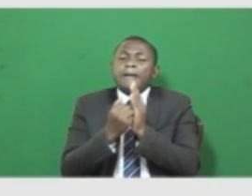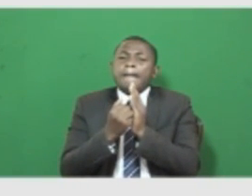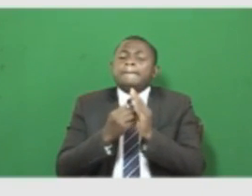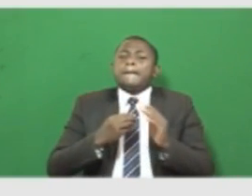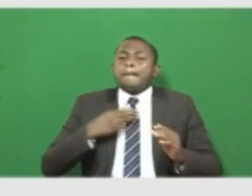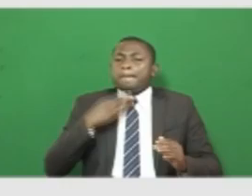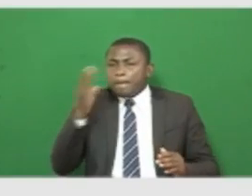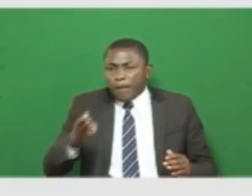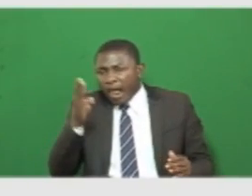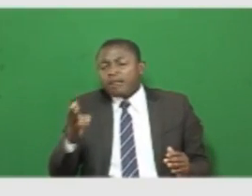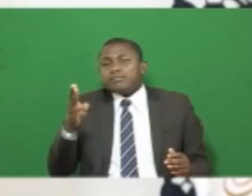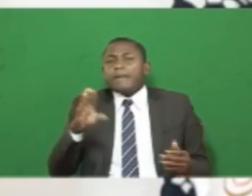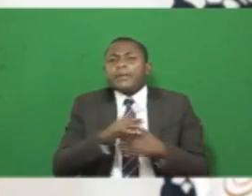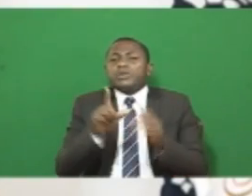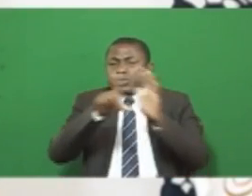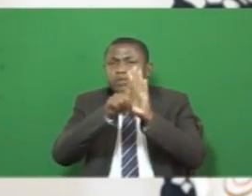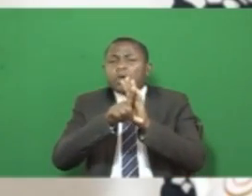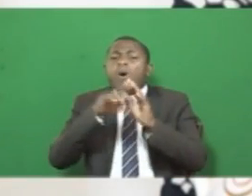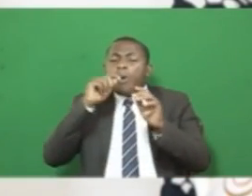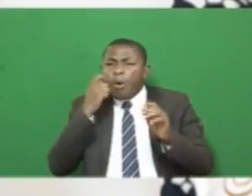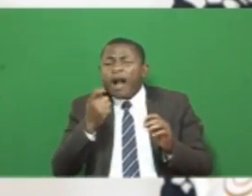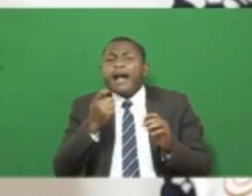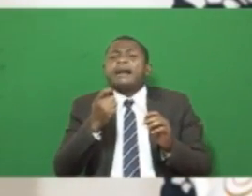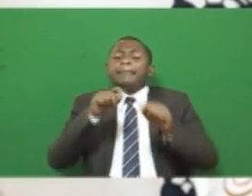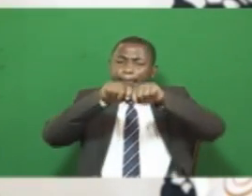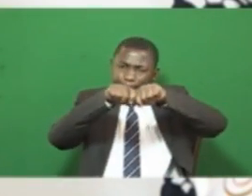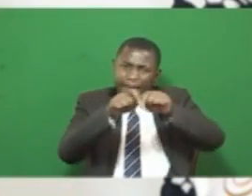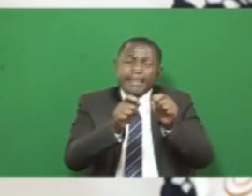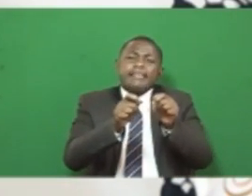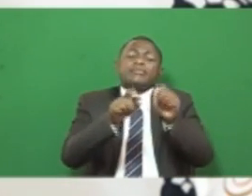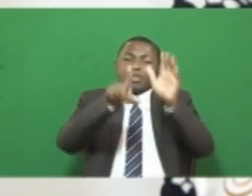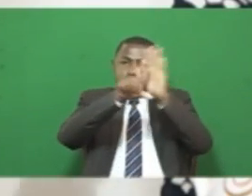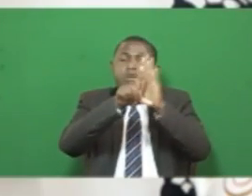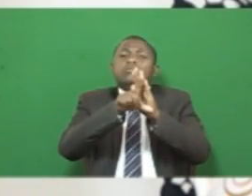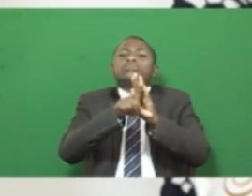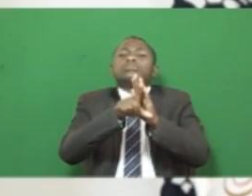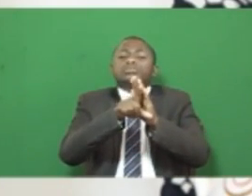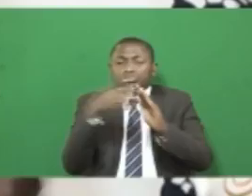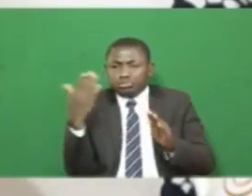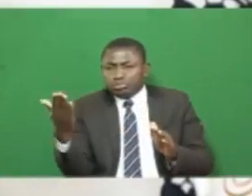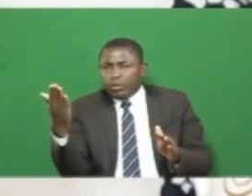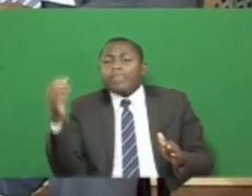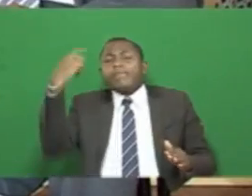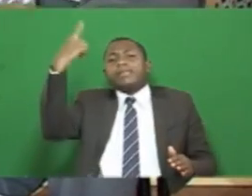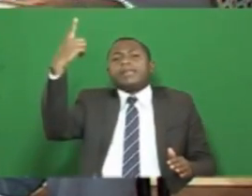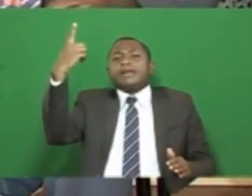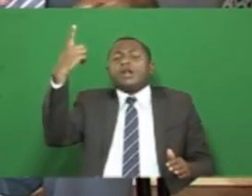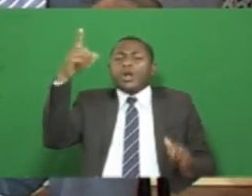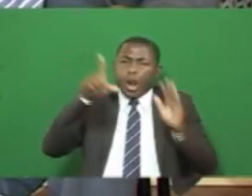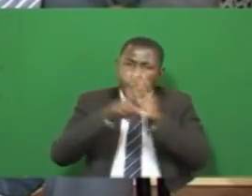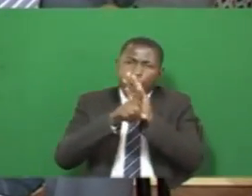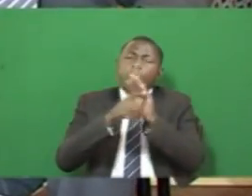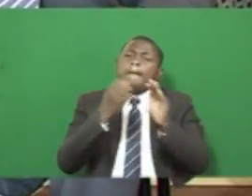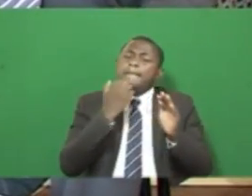mwari nokudarika murairo neiko. Right. Pana apa akuti murairo. Waari kureva pana pa 10 commandments. Ndowe